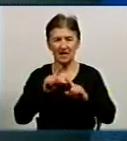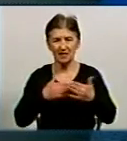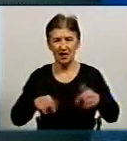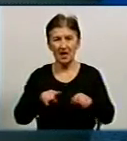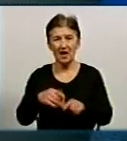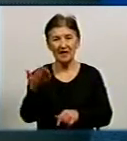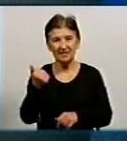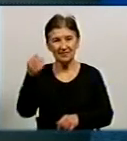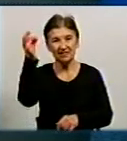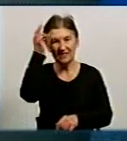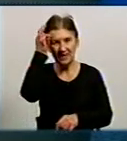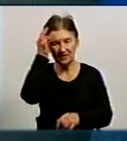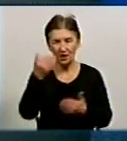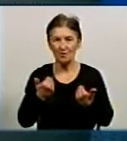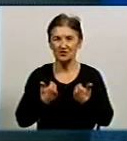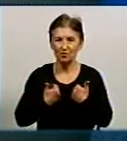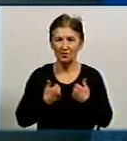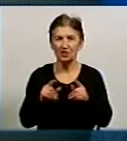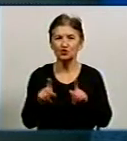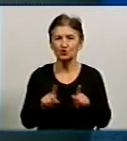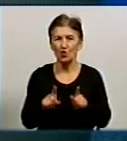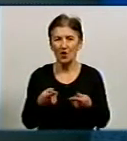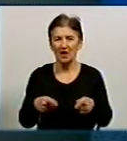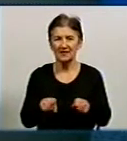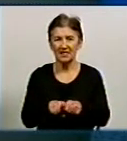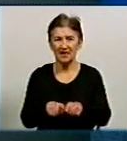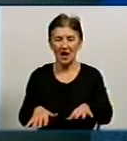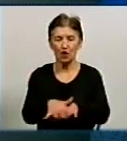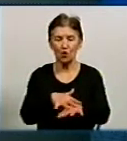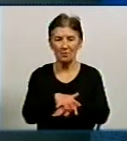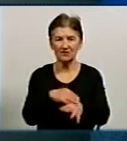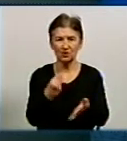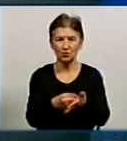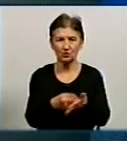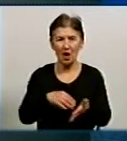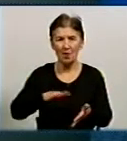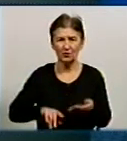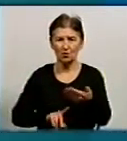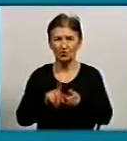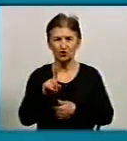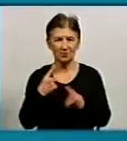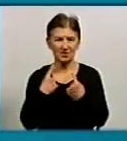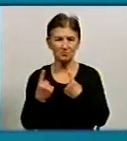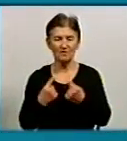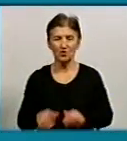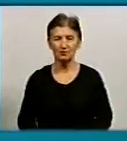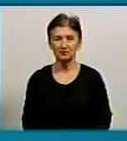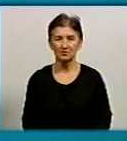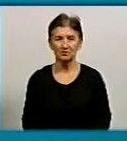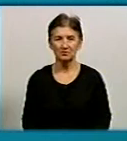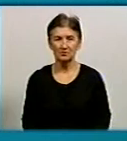подивимось, нагадаємо собі і глядачам, що таке громадські бюджети, і потім почнемо розмову.